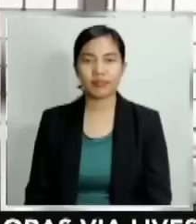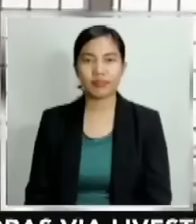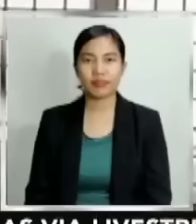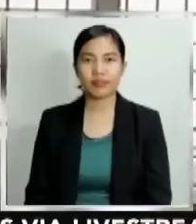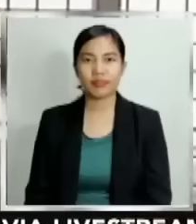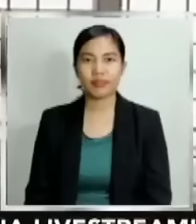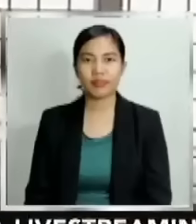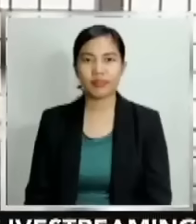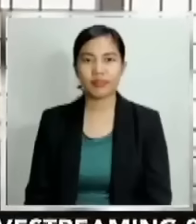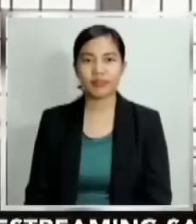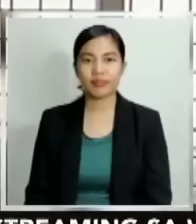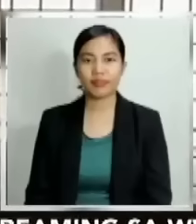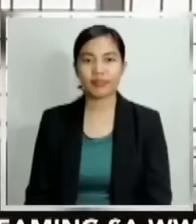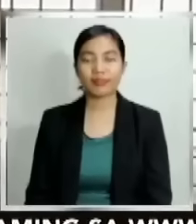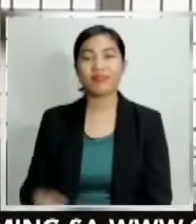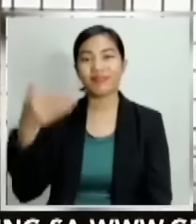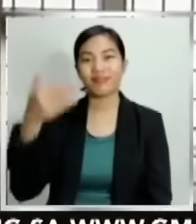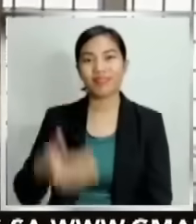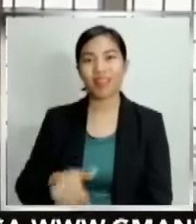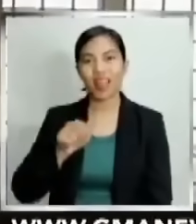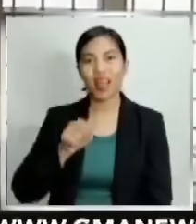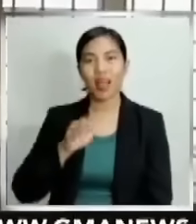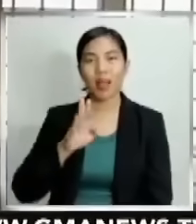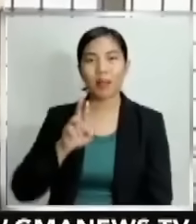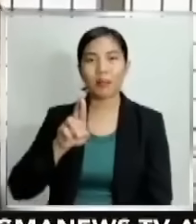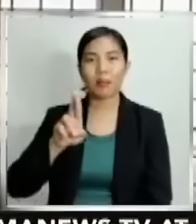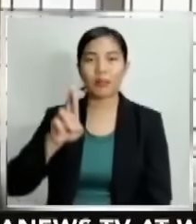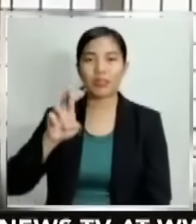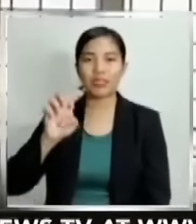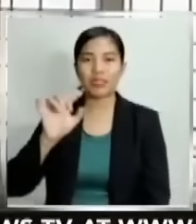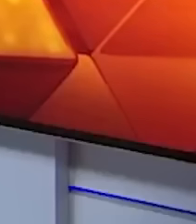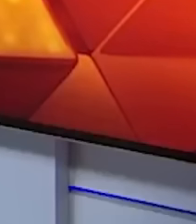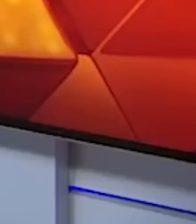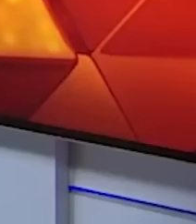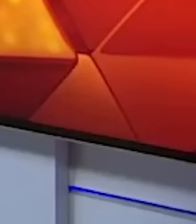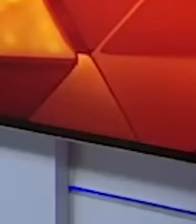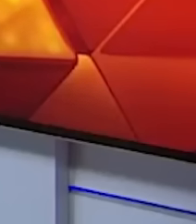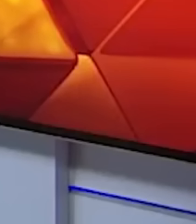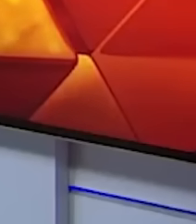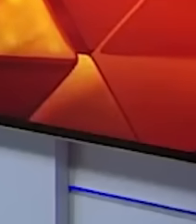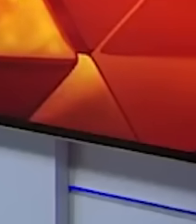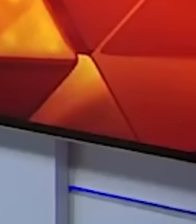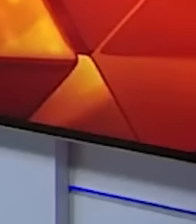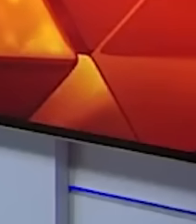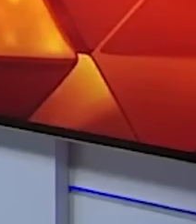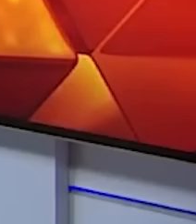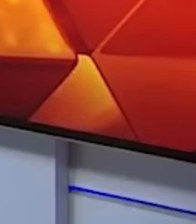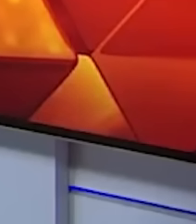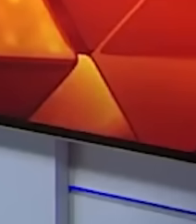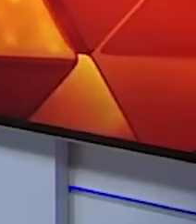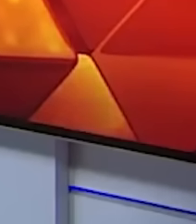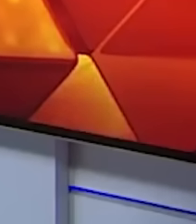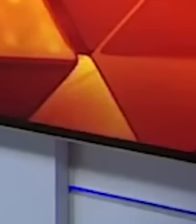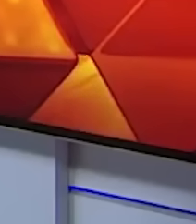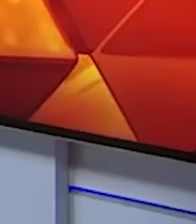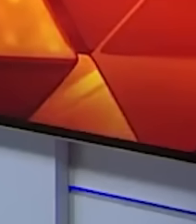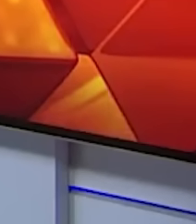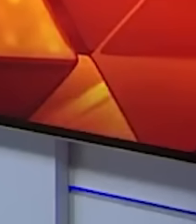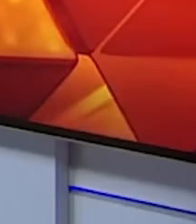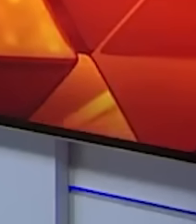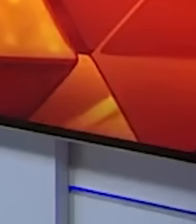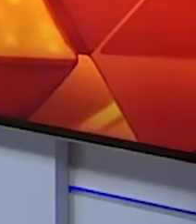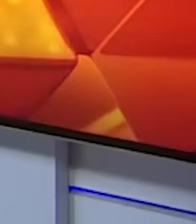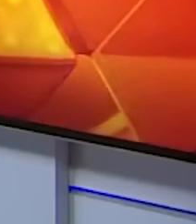Aubrey Carampel, updated sa Showbiz Happenings. Para sa mas mahabang chikahan, visit and subscribe to